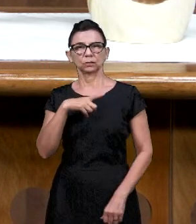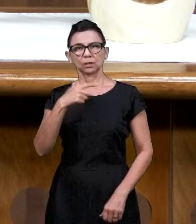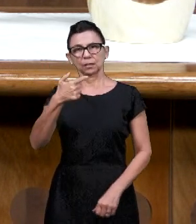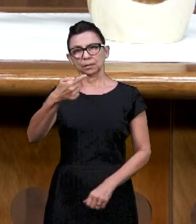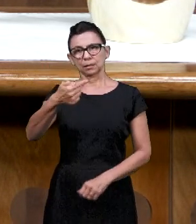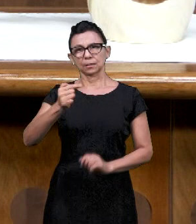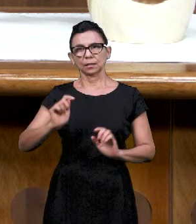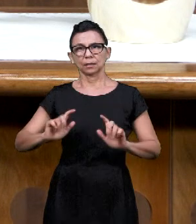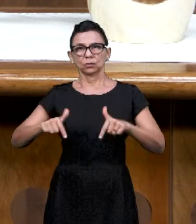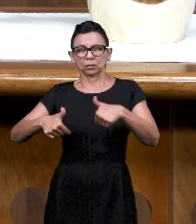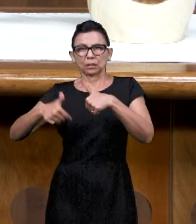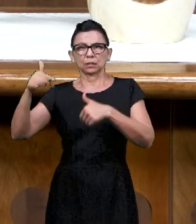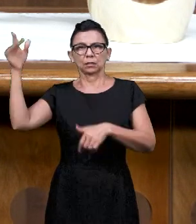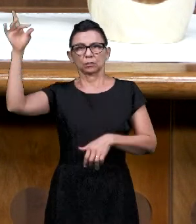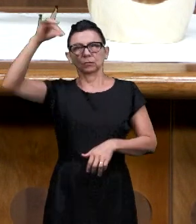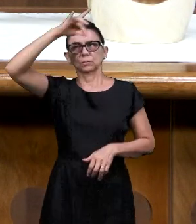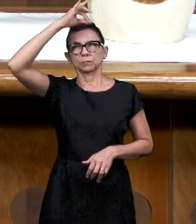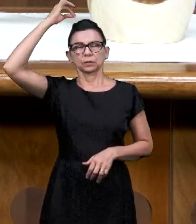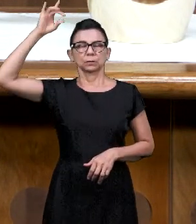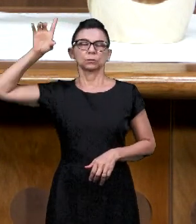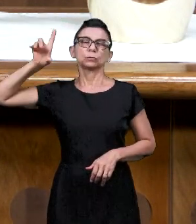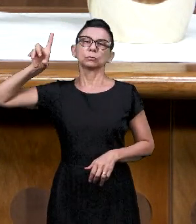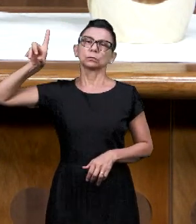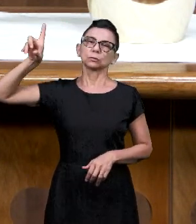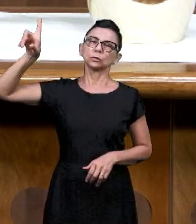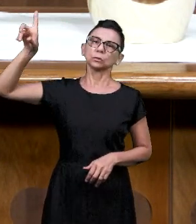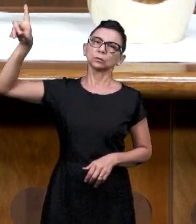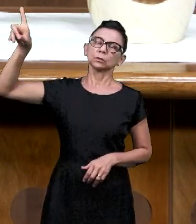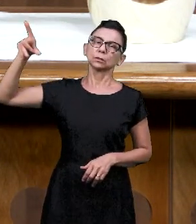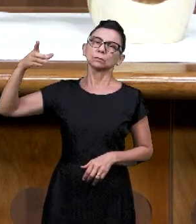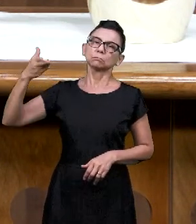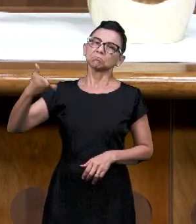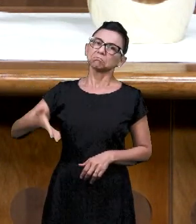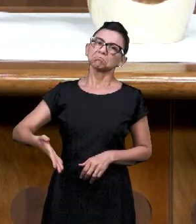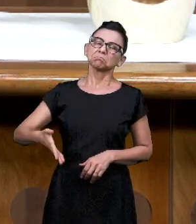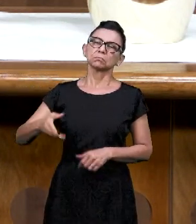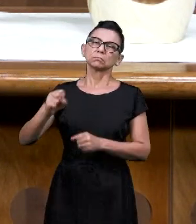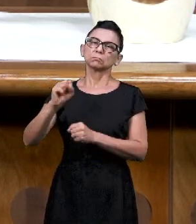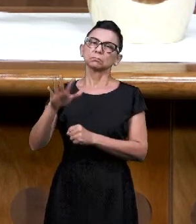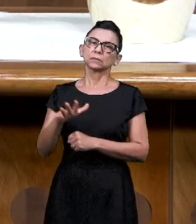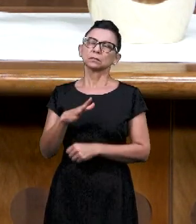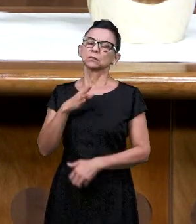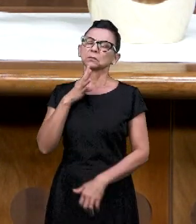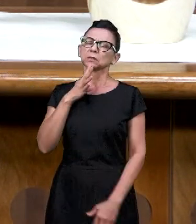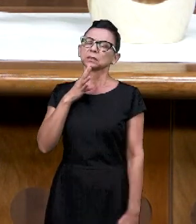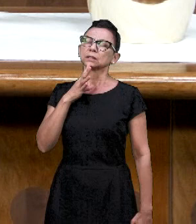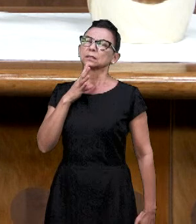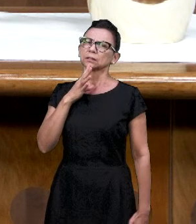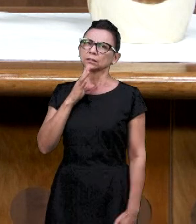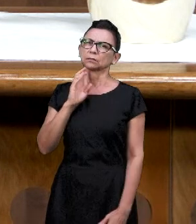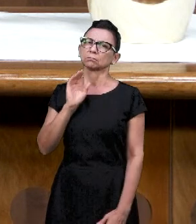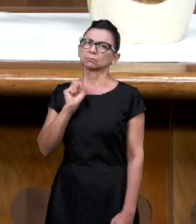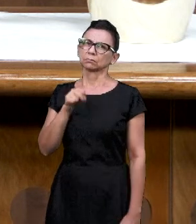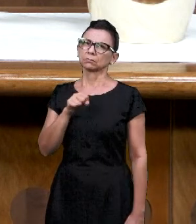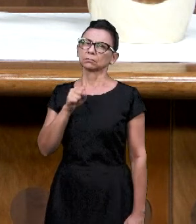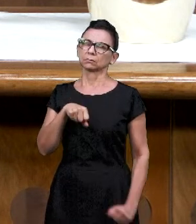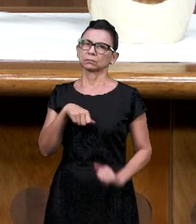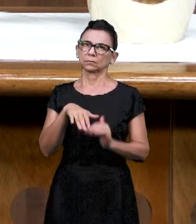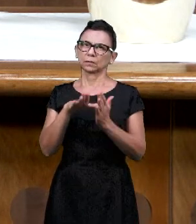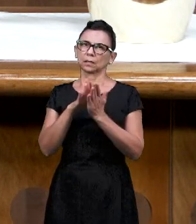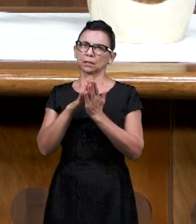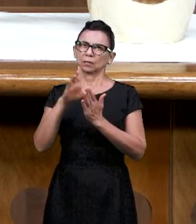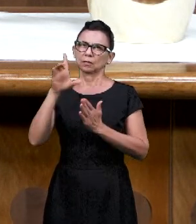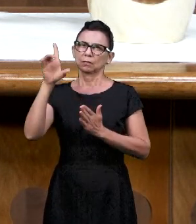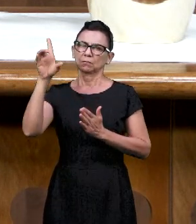avaient reçu et entendu était la parole de Dieu de laquelle elle s'était déviée.